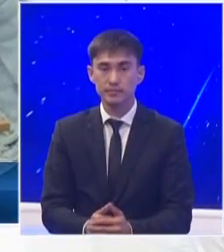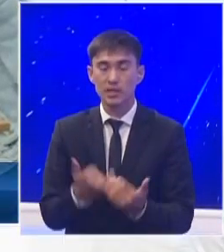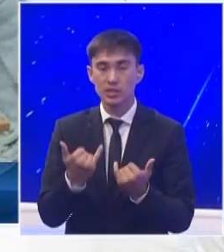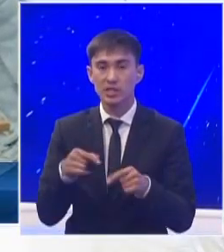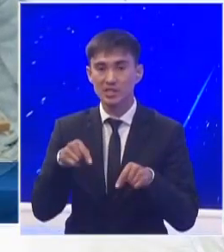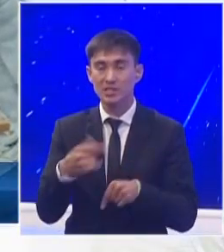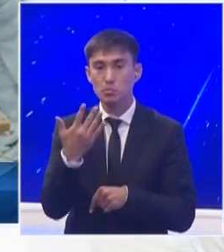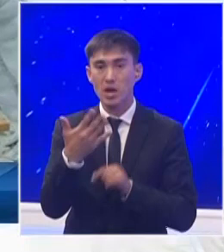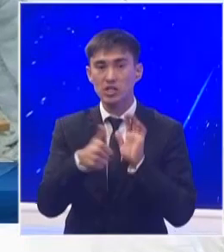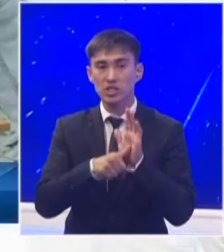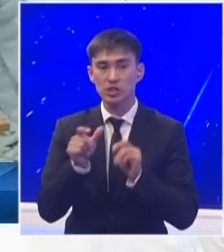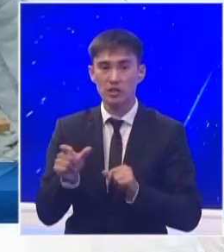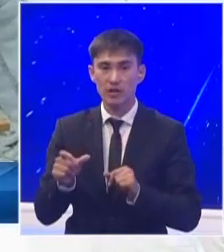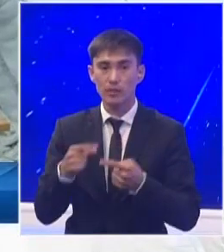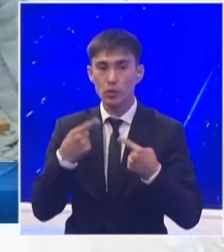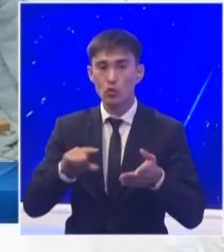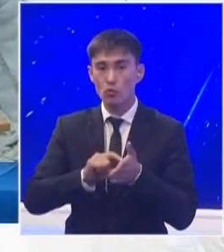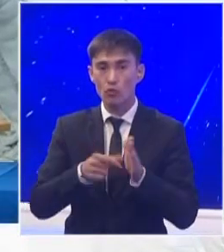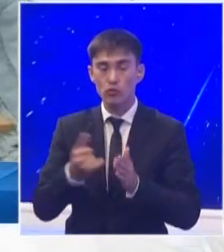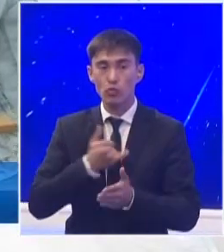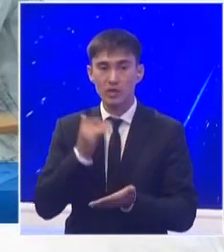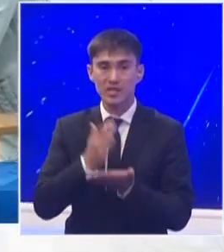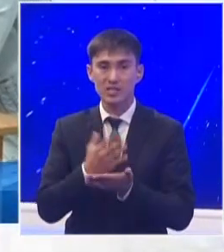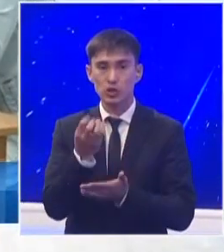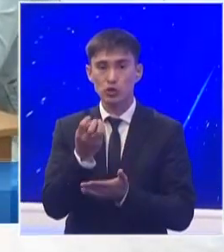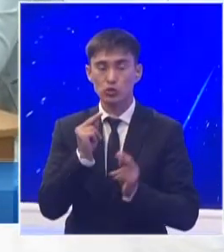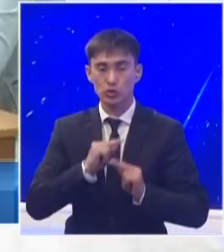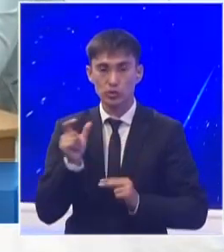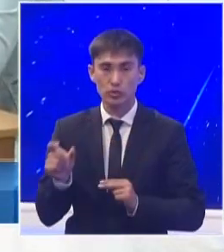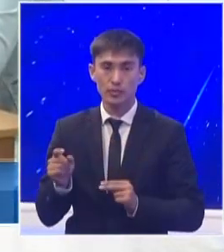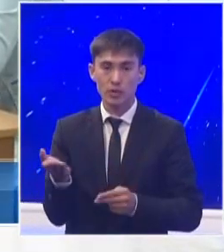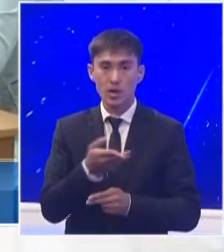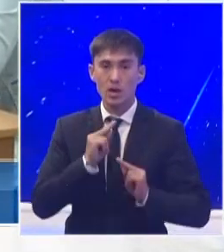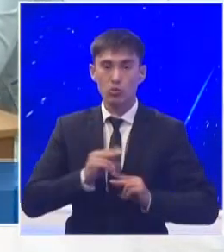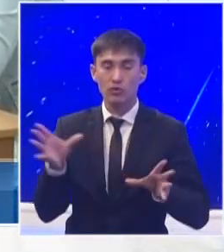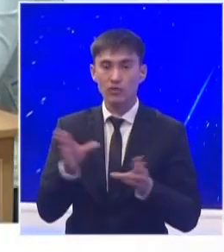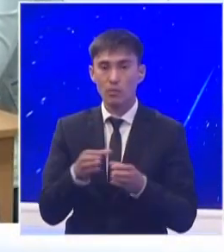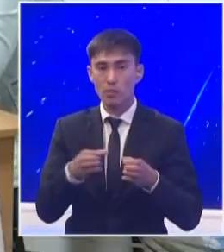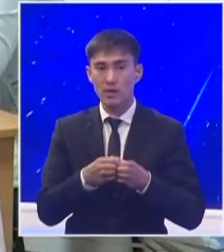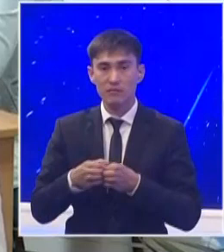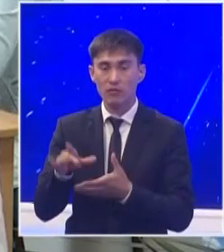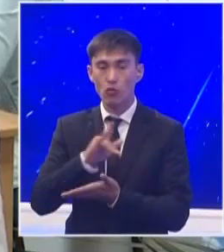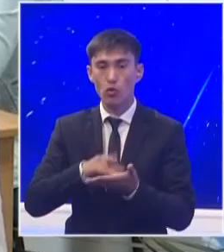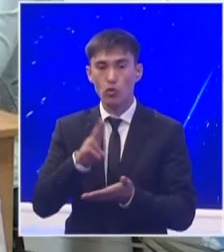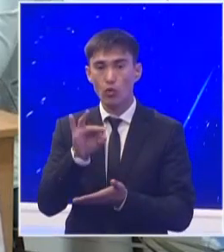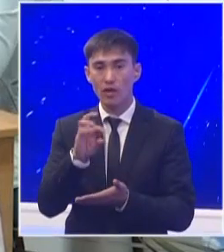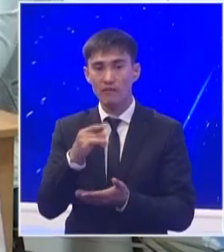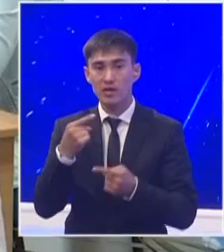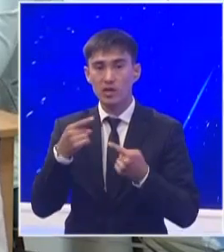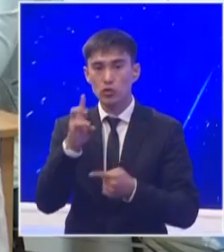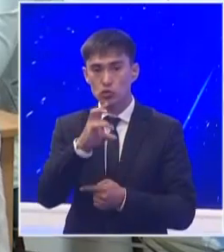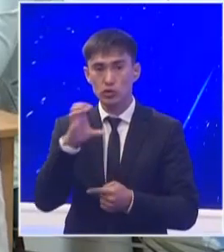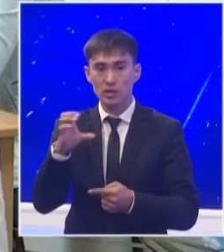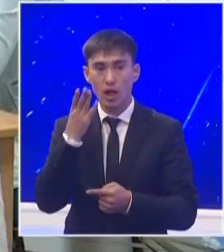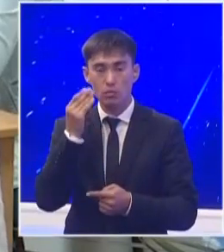Сейчас здесь 5-6 человек. В другом офисе у меня есть еще сотрудники. Мы работаем с компаниями не только в городе Кунаев, но и в